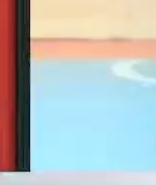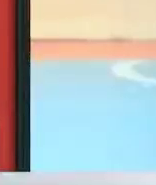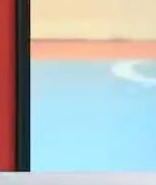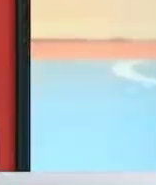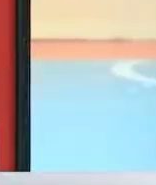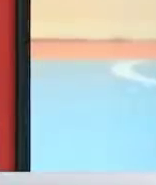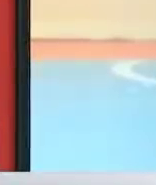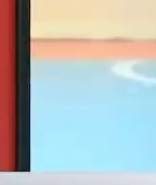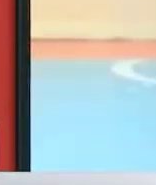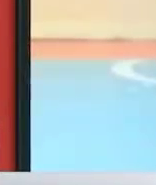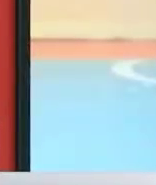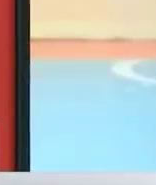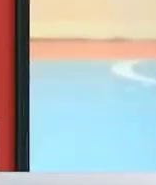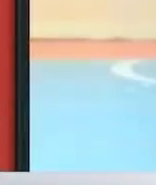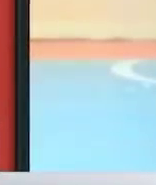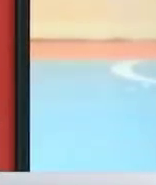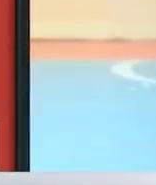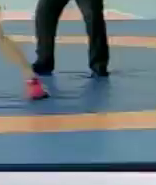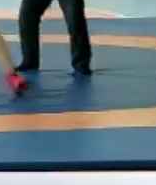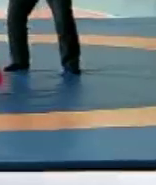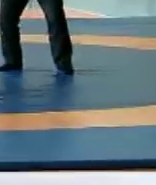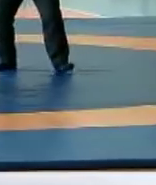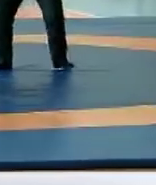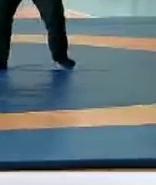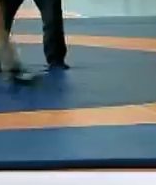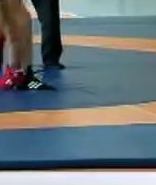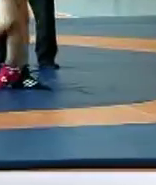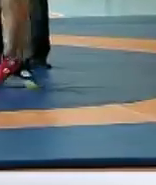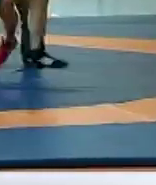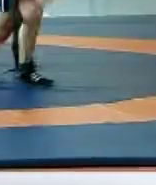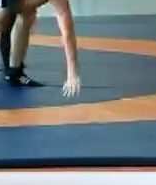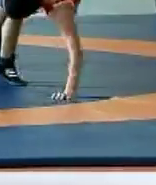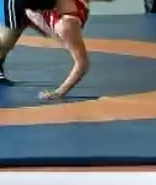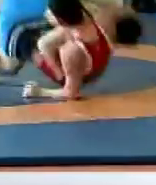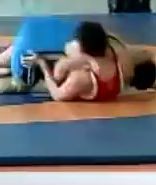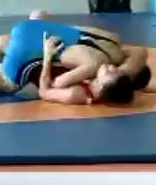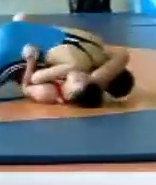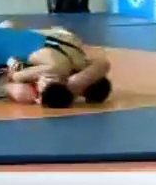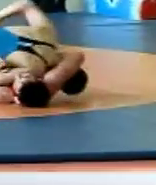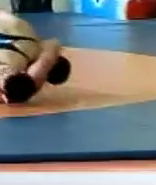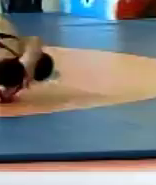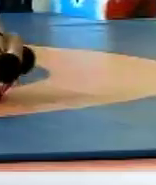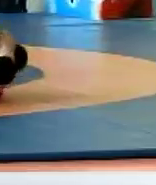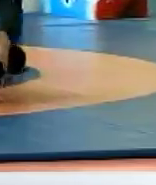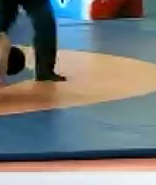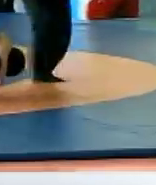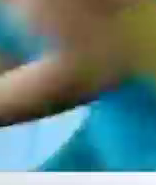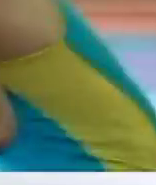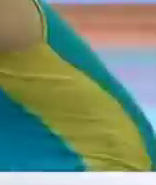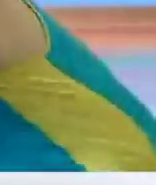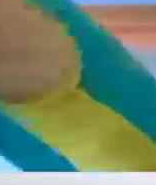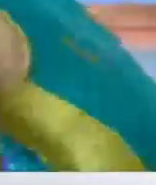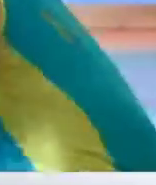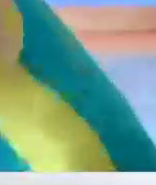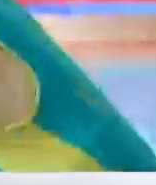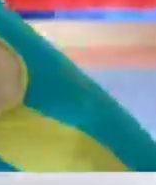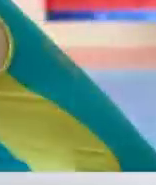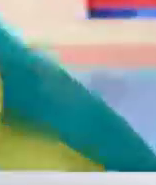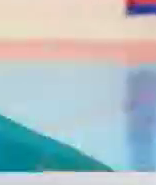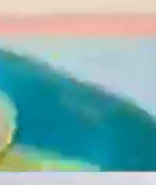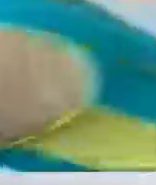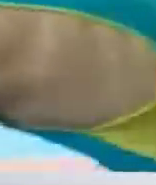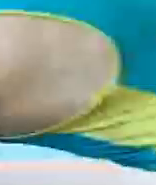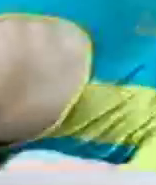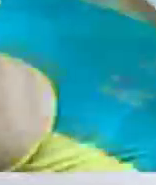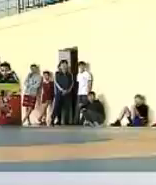шектеулі спортшыларға арналған клуб ұйымдастырды. Бұл спорттық мекемеде жастар күрестен бөлек жүзу, гимнастика, шахмат пен дойбы және